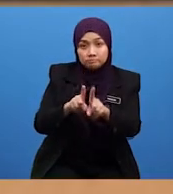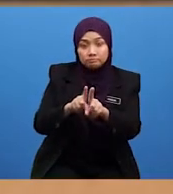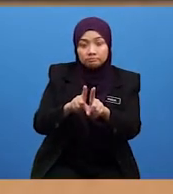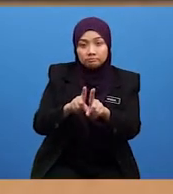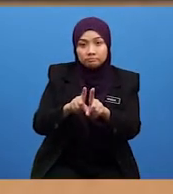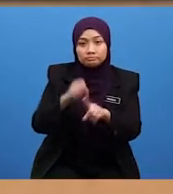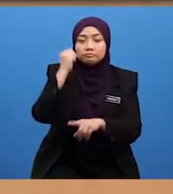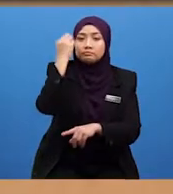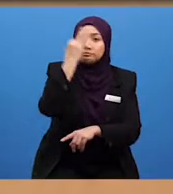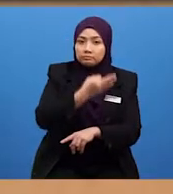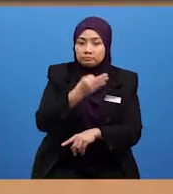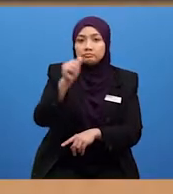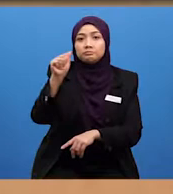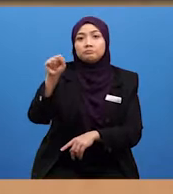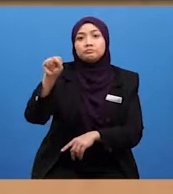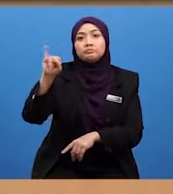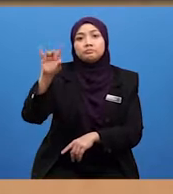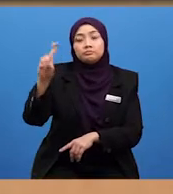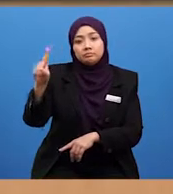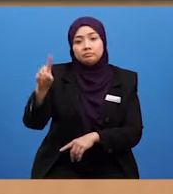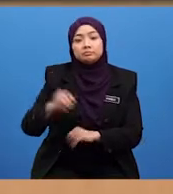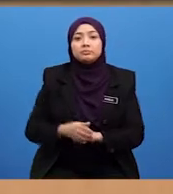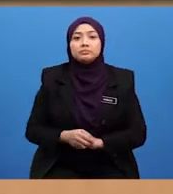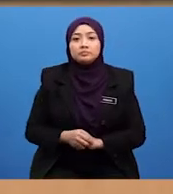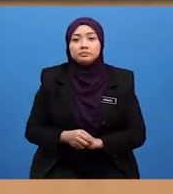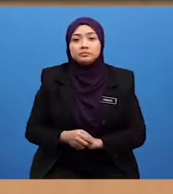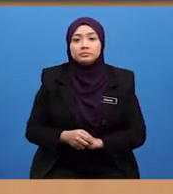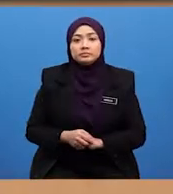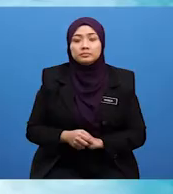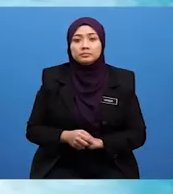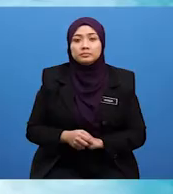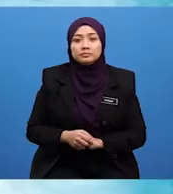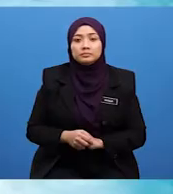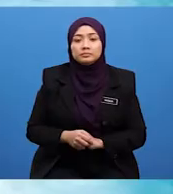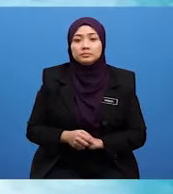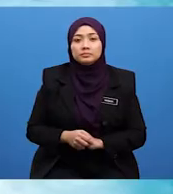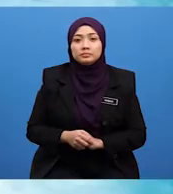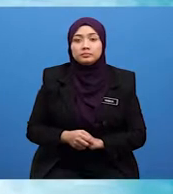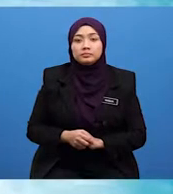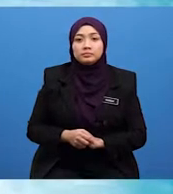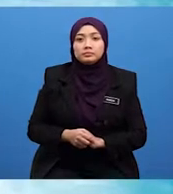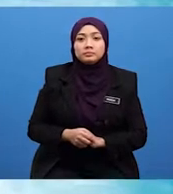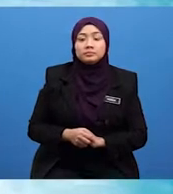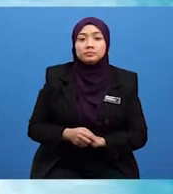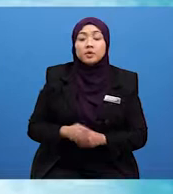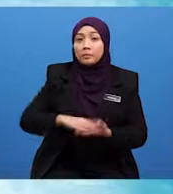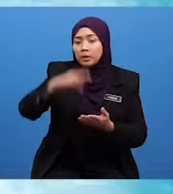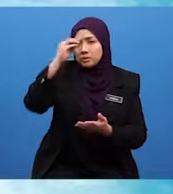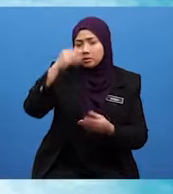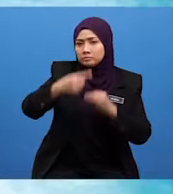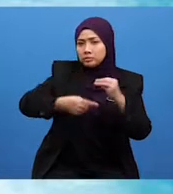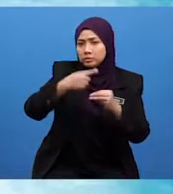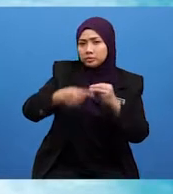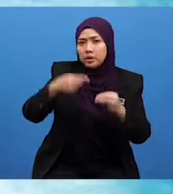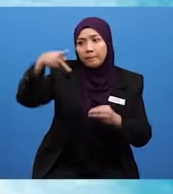Jawapannya bersifat asid. Betul jawapan murid-murid. Dila pernah belajar bahawa